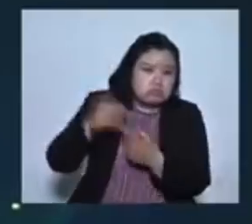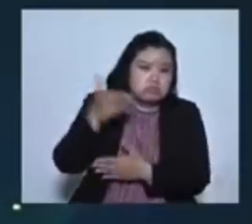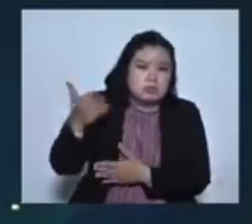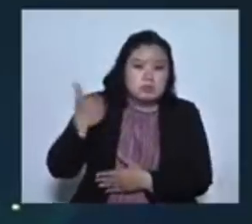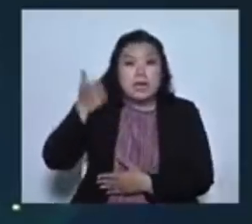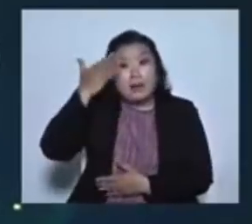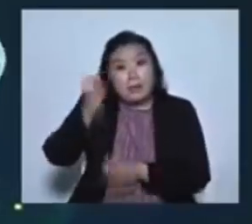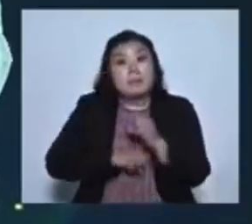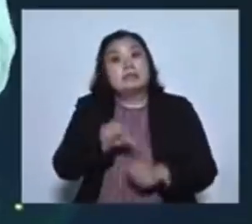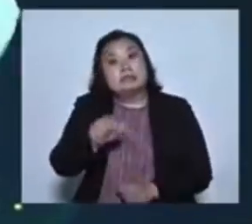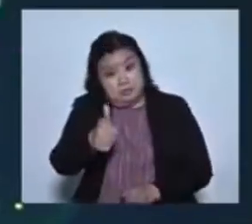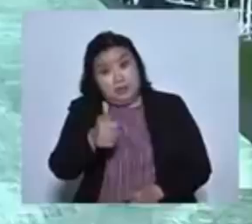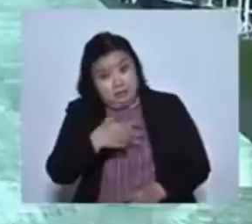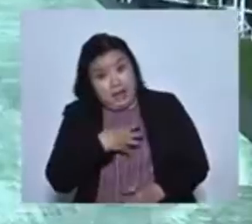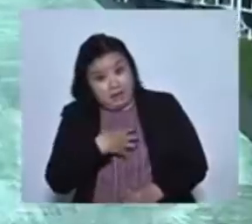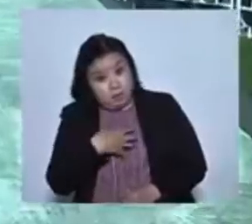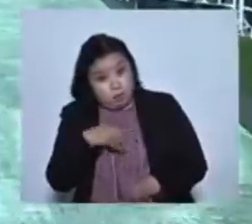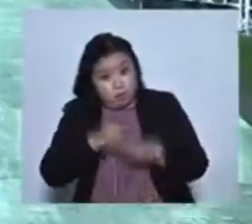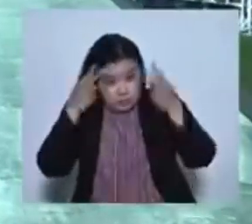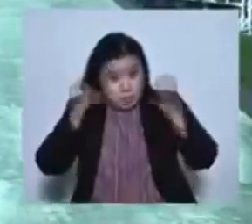เดี๋ยว20ปีเลยอ่ะ